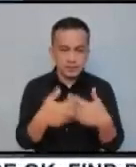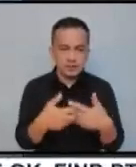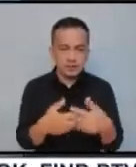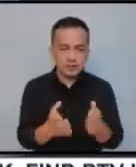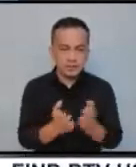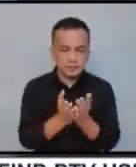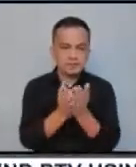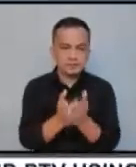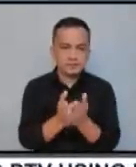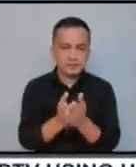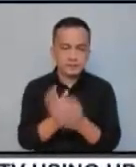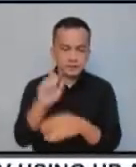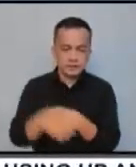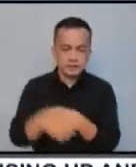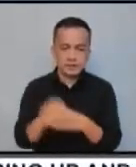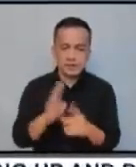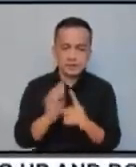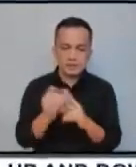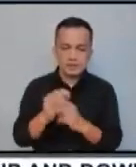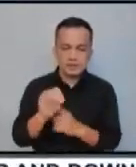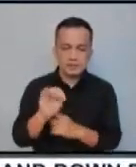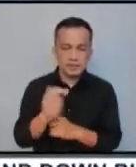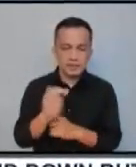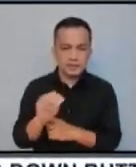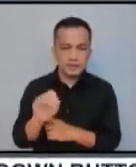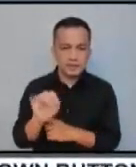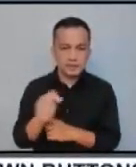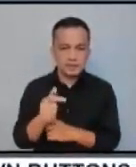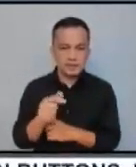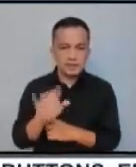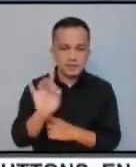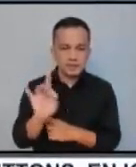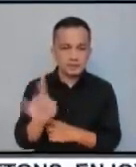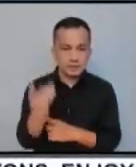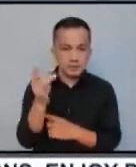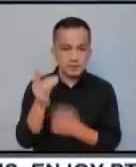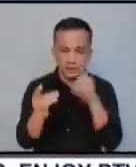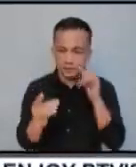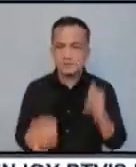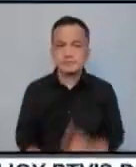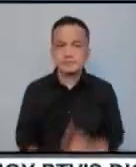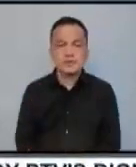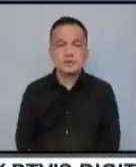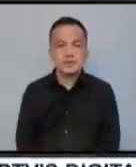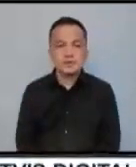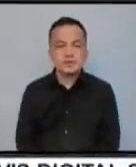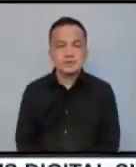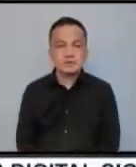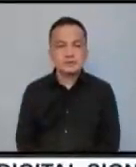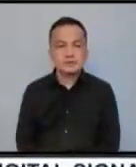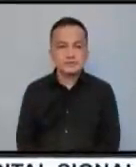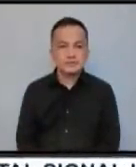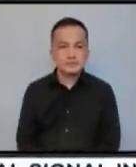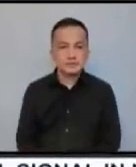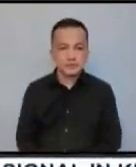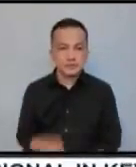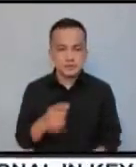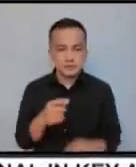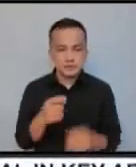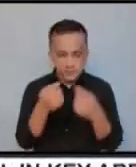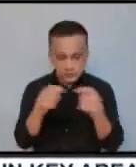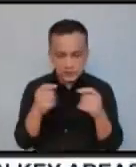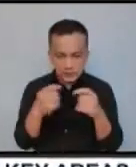sakop ng barangay Marang-Marang bago mag-alas 8 ng umaga kahapon. Sa kasagsagan ng sea trial ng bagong bangka,